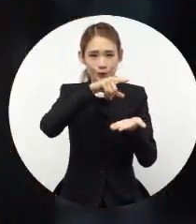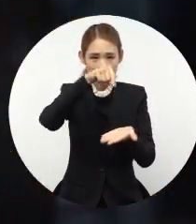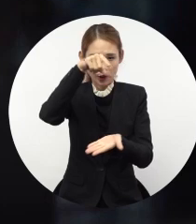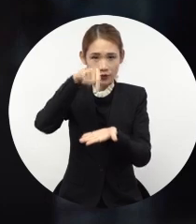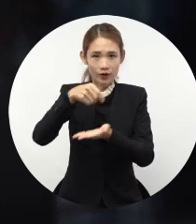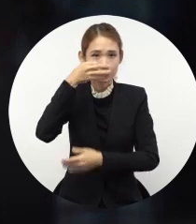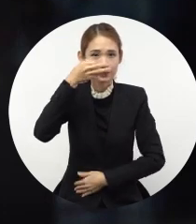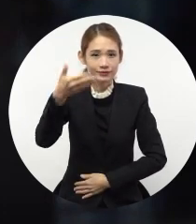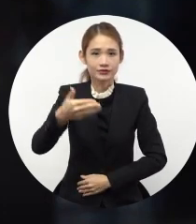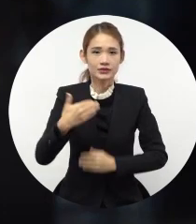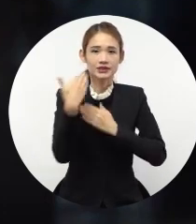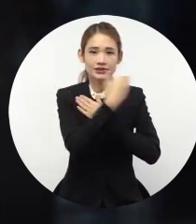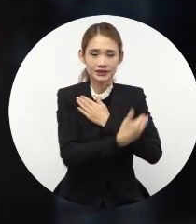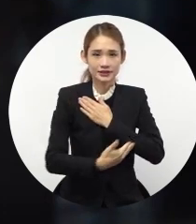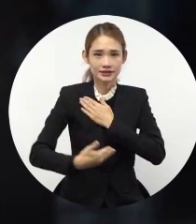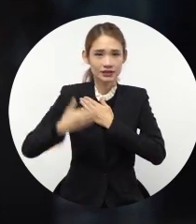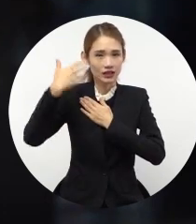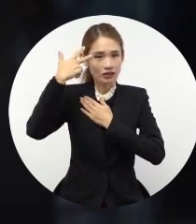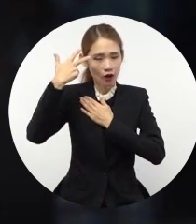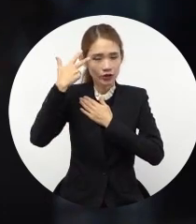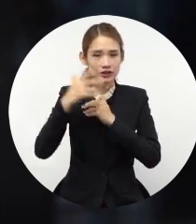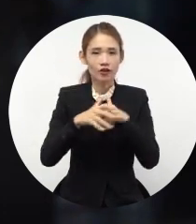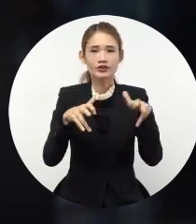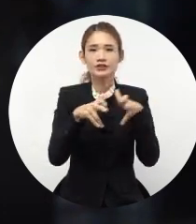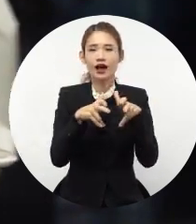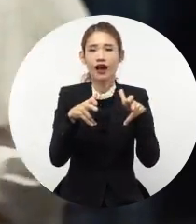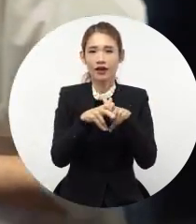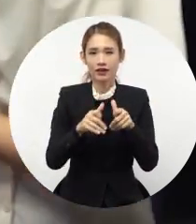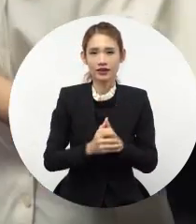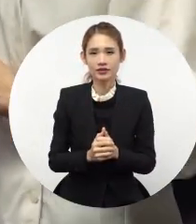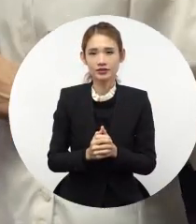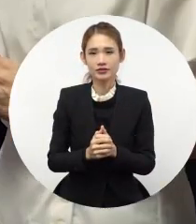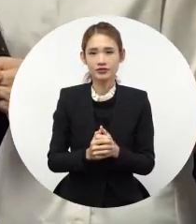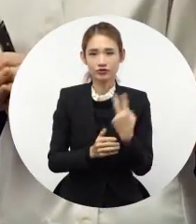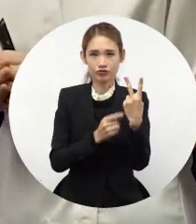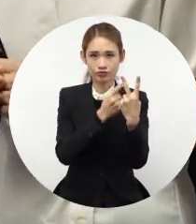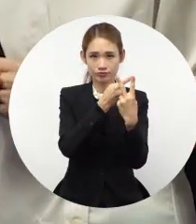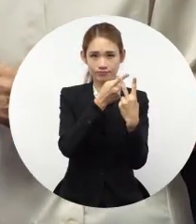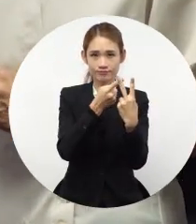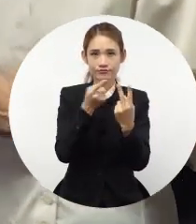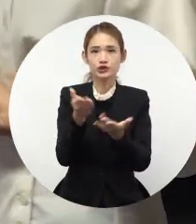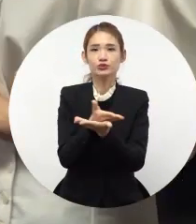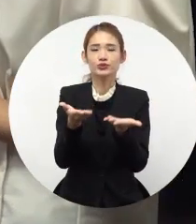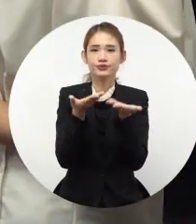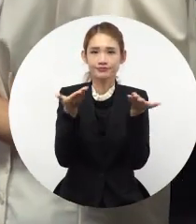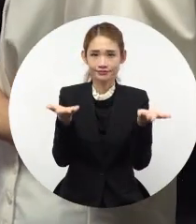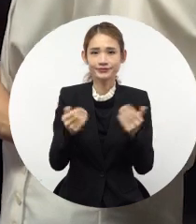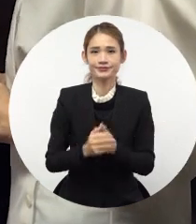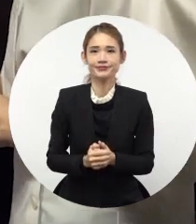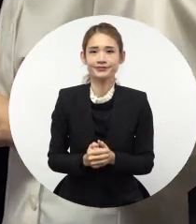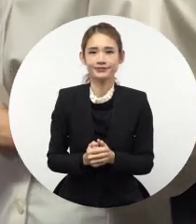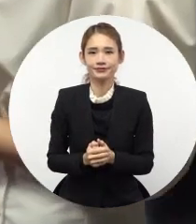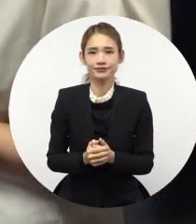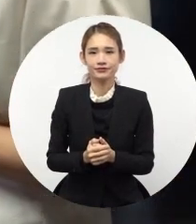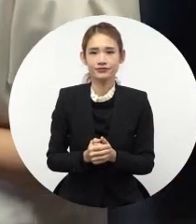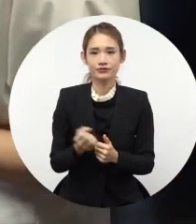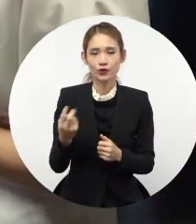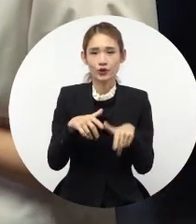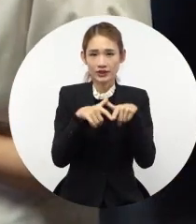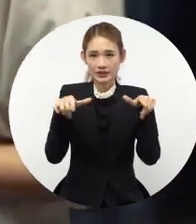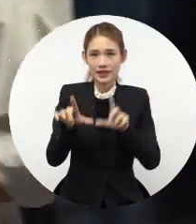짚어드리겠습니다. 신체적 그리고 정신적 장애 이렇게 구분해서 볼 수 있다는 거 짚어드리고요.